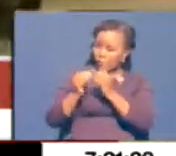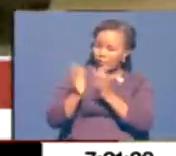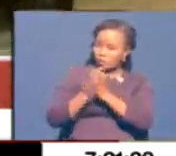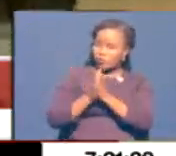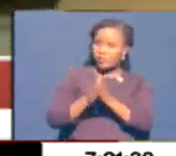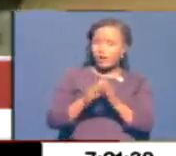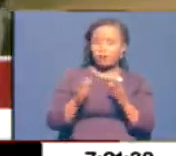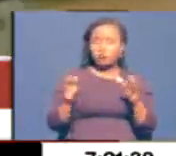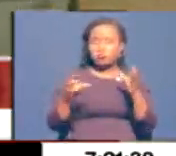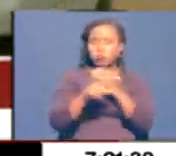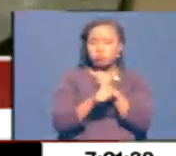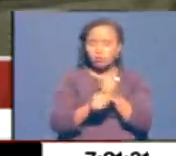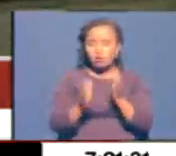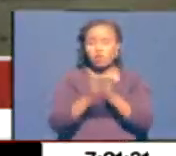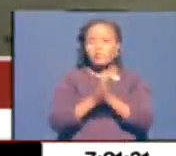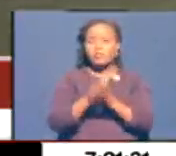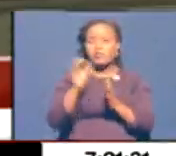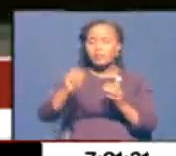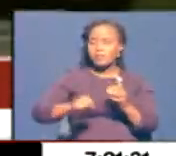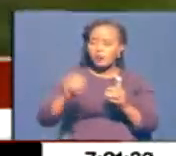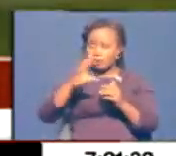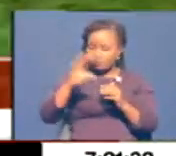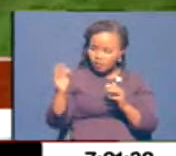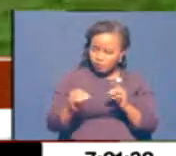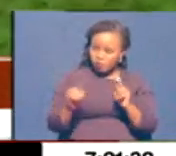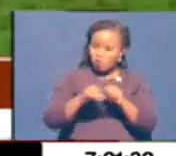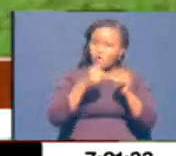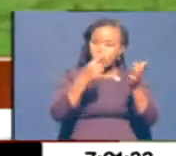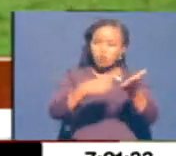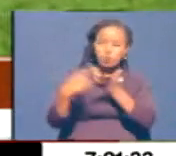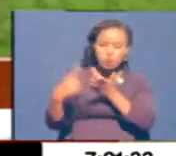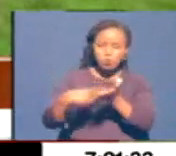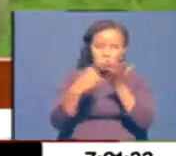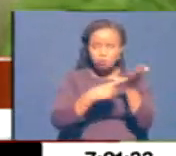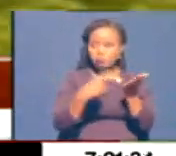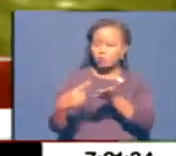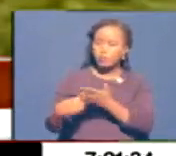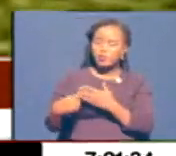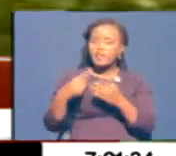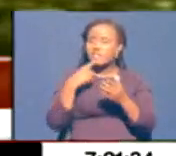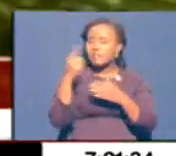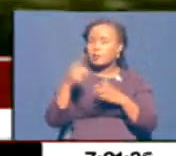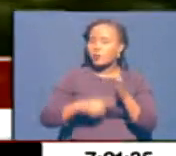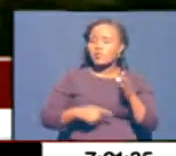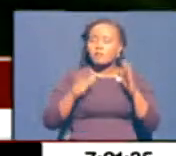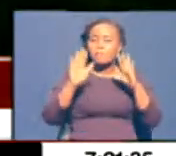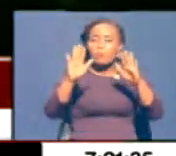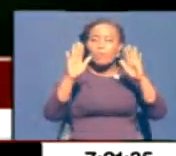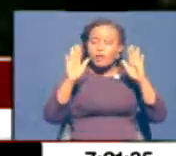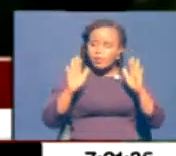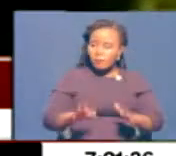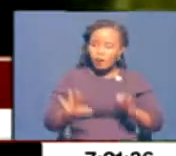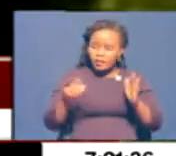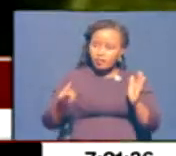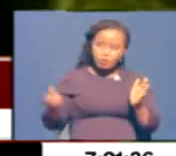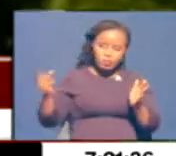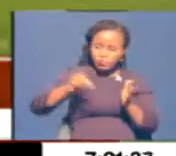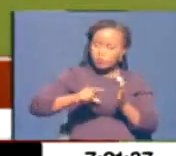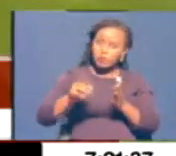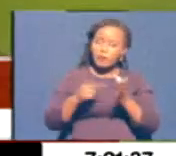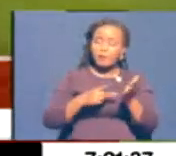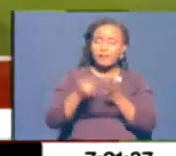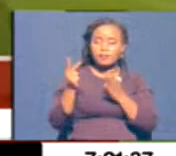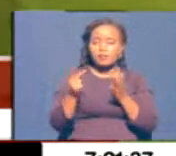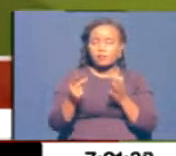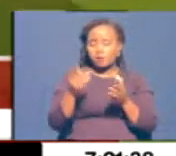ya Afrika Mashariki kujadili mbinu za ushirikiano baina yao, alikariri umuhimu wa kuongeza thamani ya majani chai kwa ajili ya